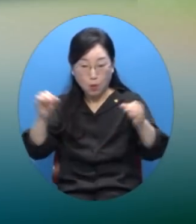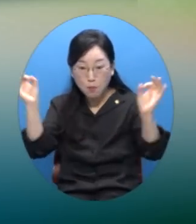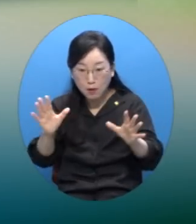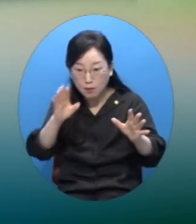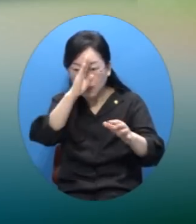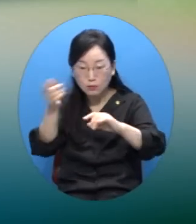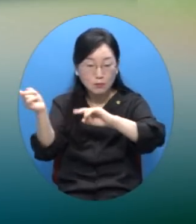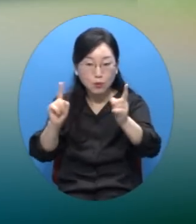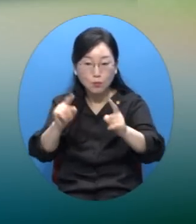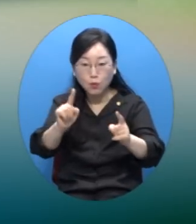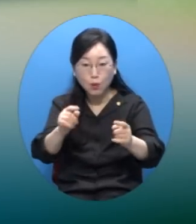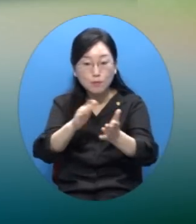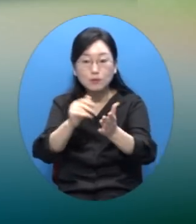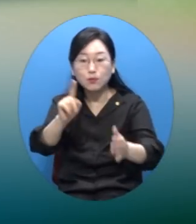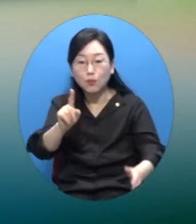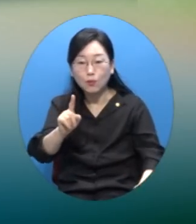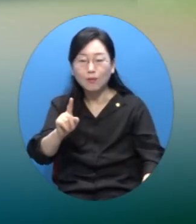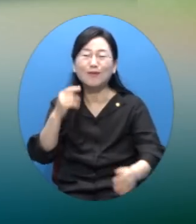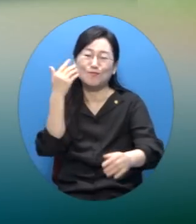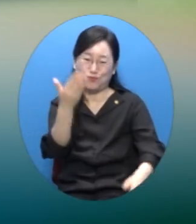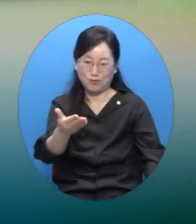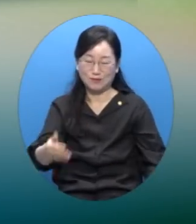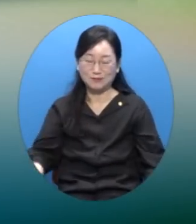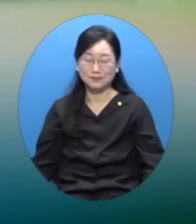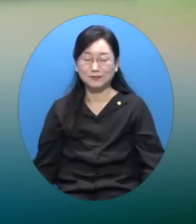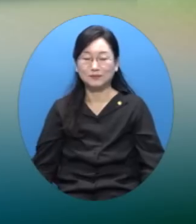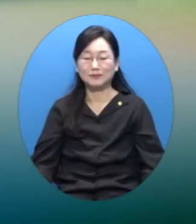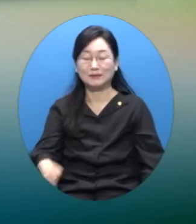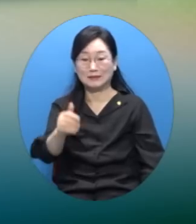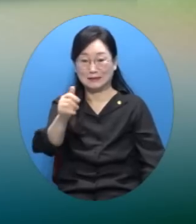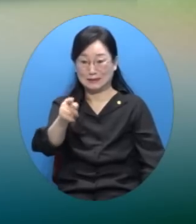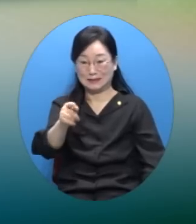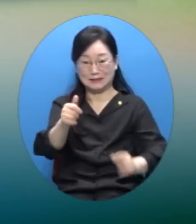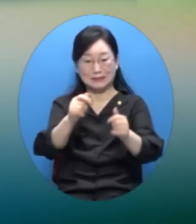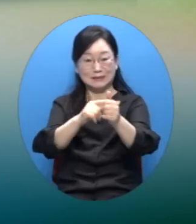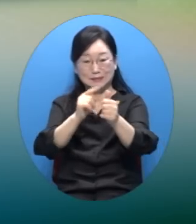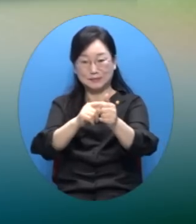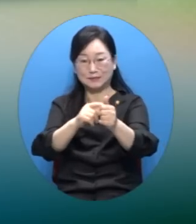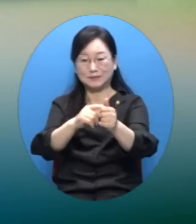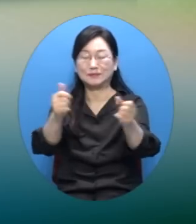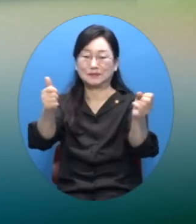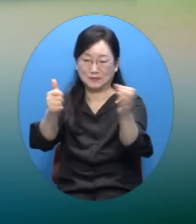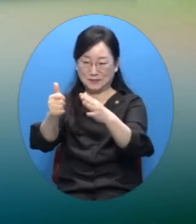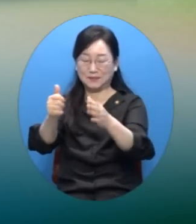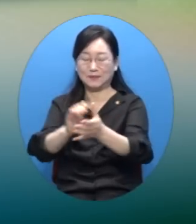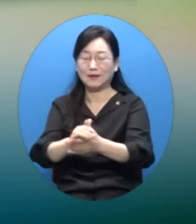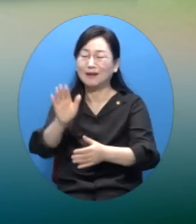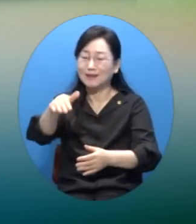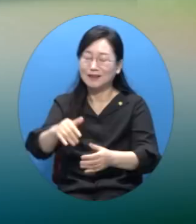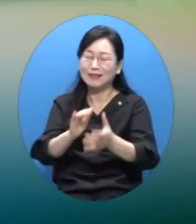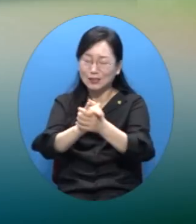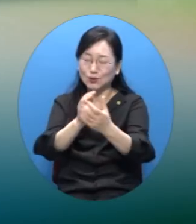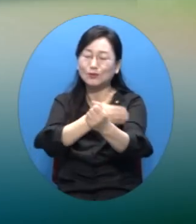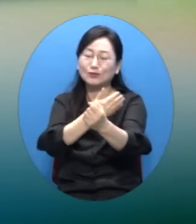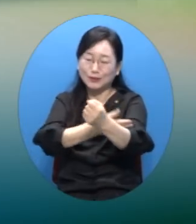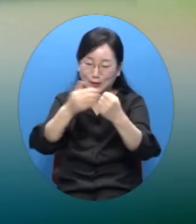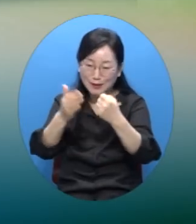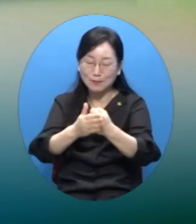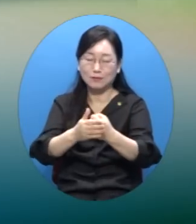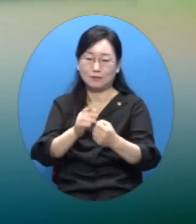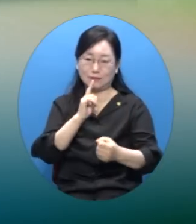비밀이 있냐고 물어봤습니다. 그때 피로행 워터행 대표는 기도의 능력입니다 이렇게 대답을